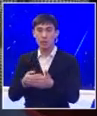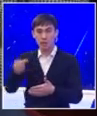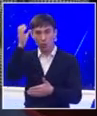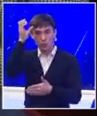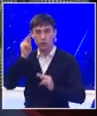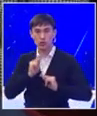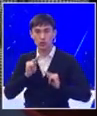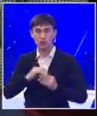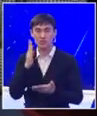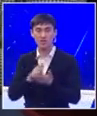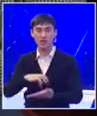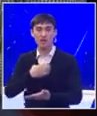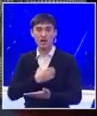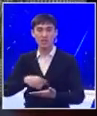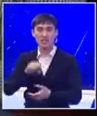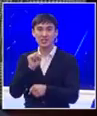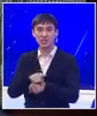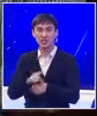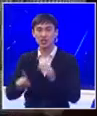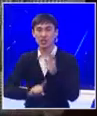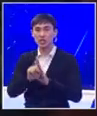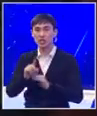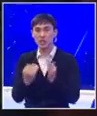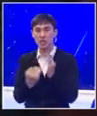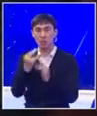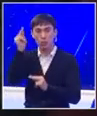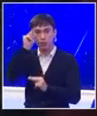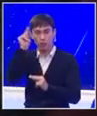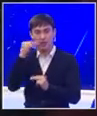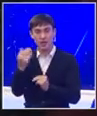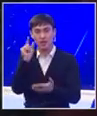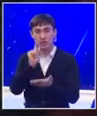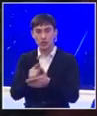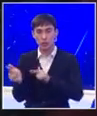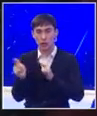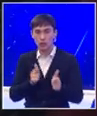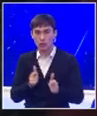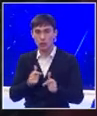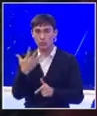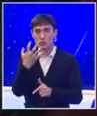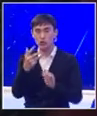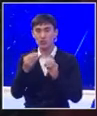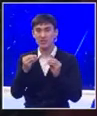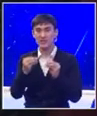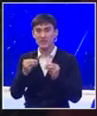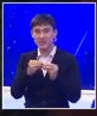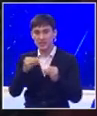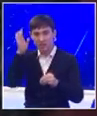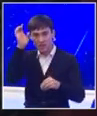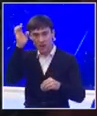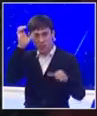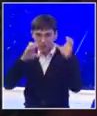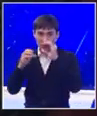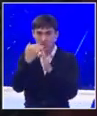стоит важная задача уже на начальном этапе обучения они должны подготовить 500 действенных образовательных